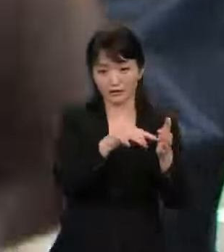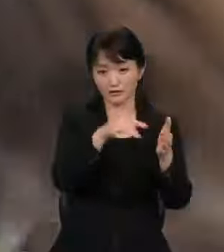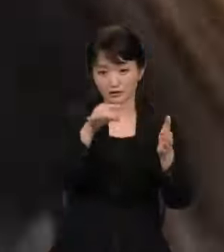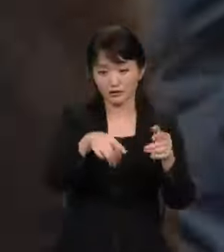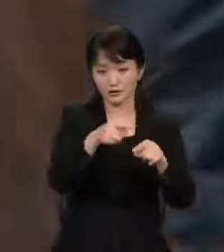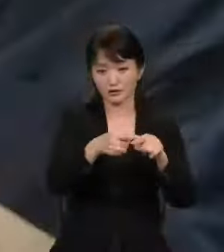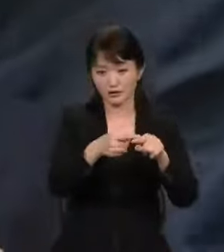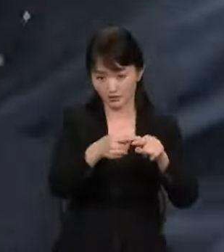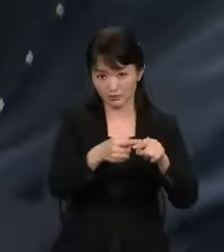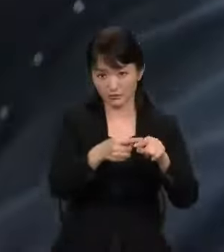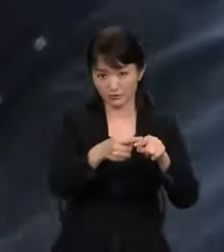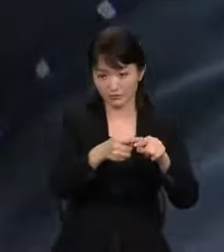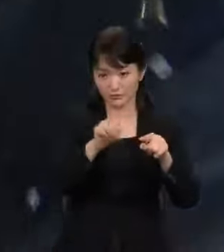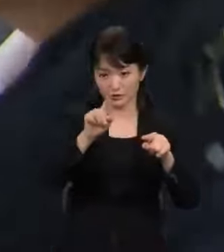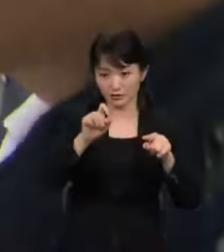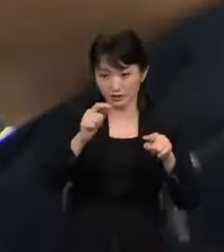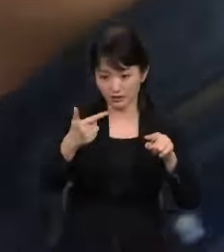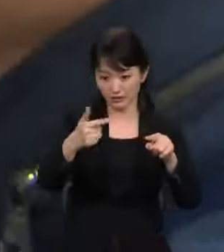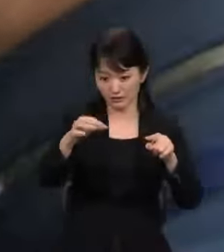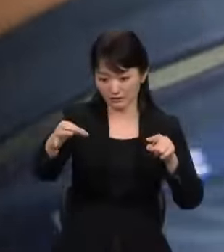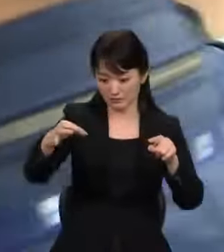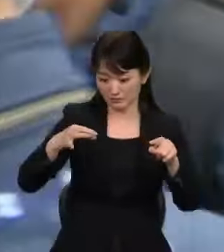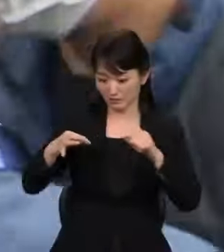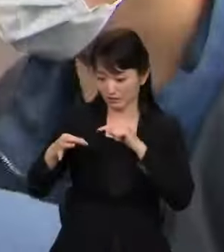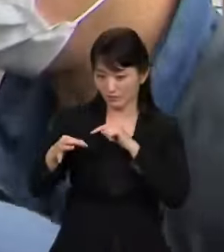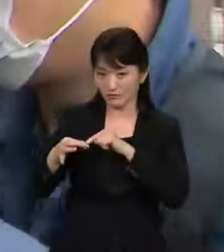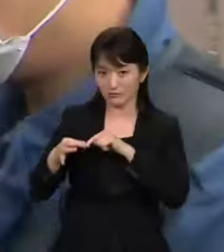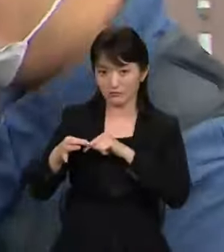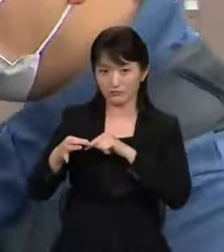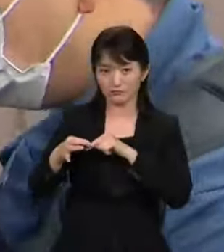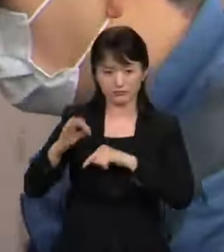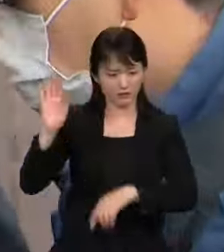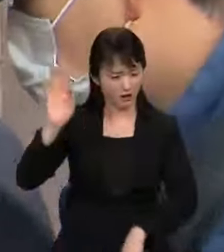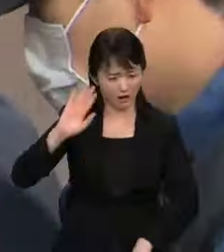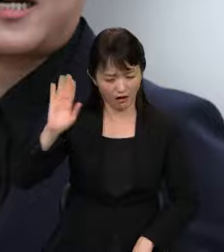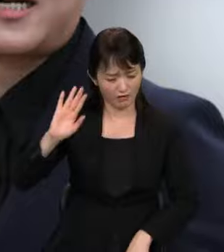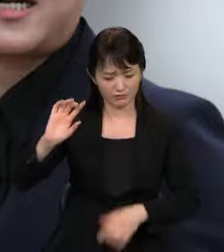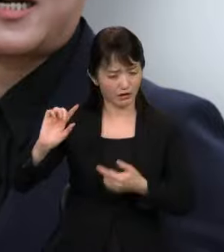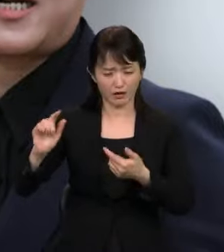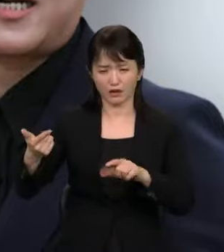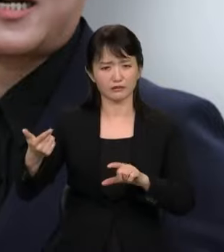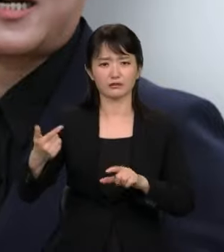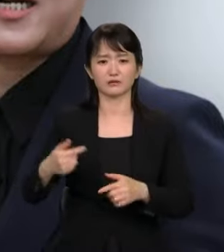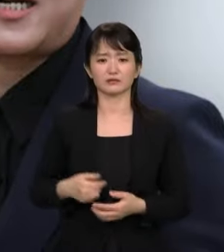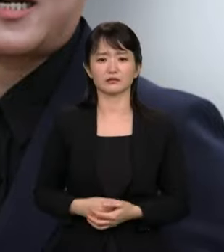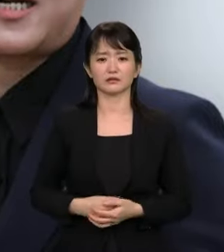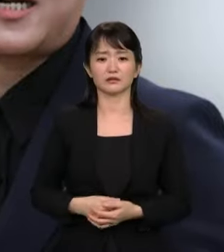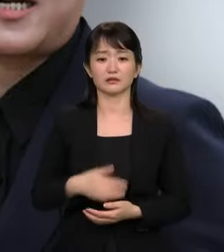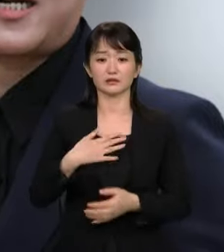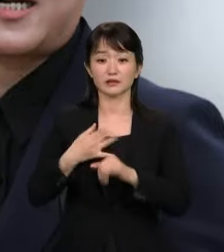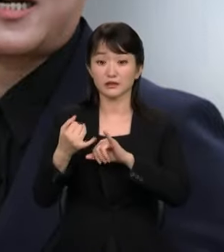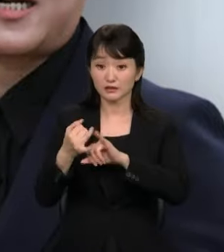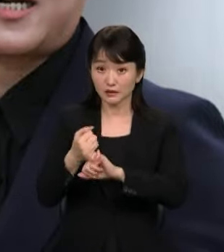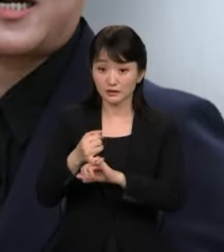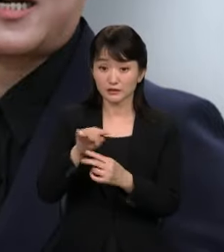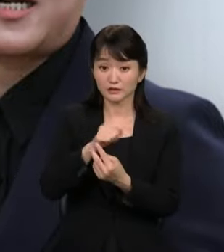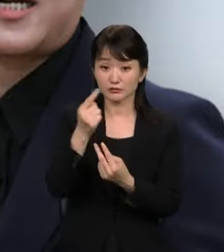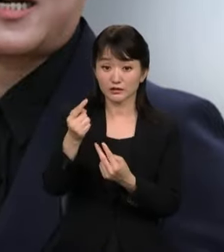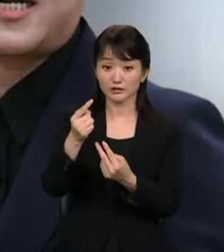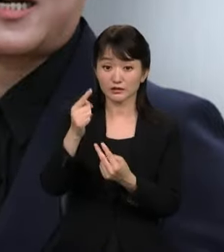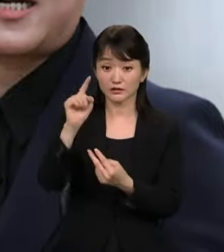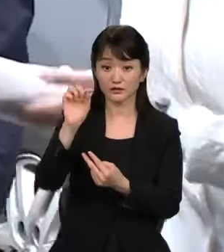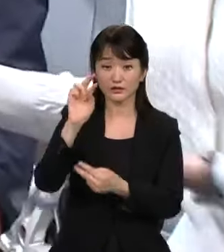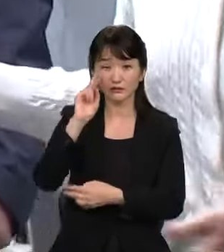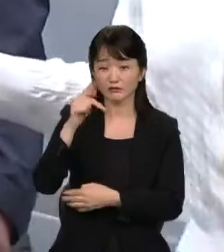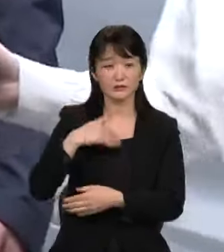절반, 7,600여만 원을 받았다는 혐의에 대해 적극 반박했습니다. 내가 그때 약속한 건 딱 2분의 1이야. 1원이라 틀리면 나는